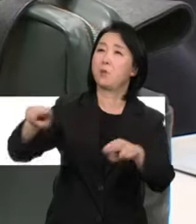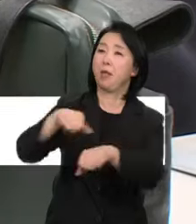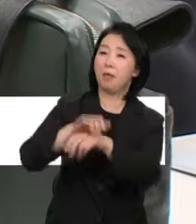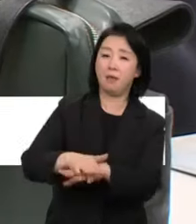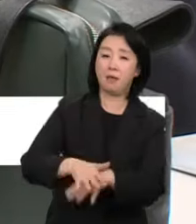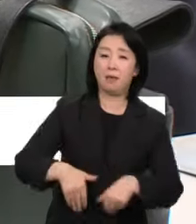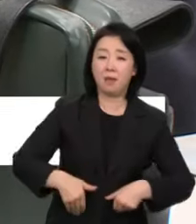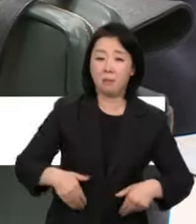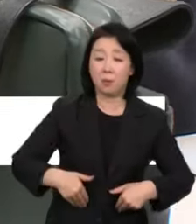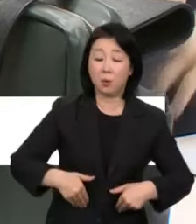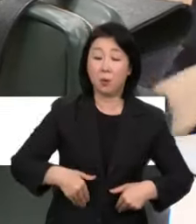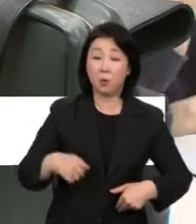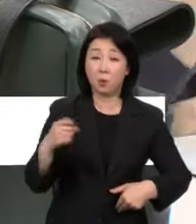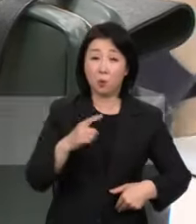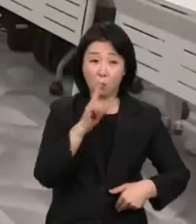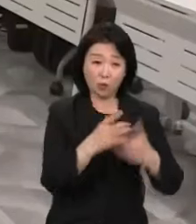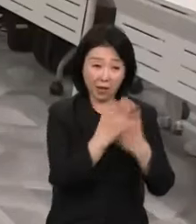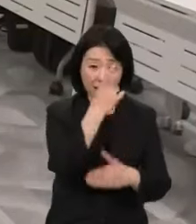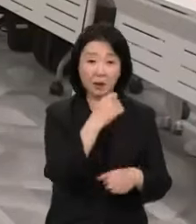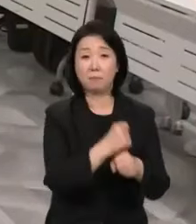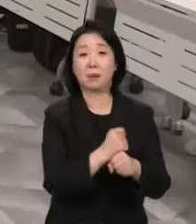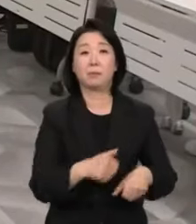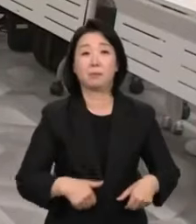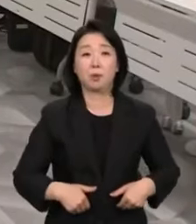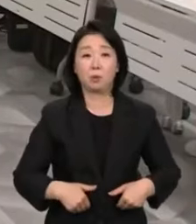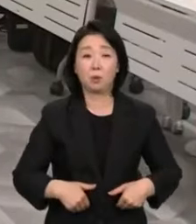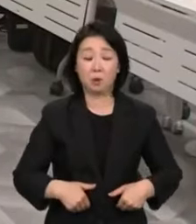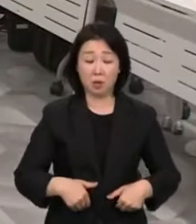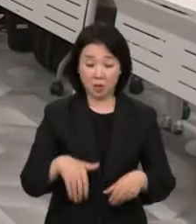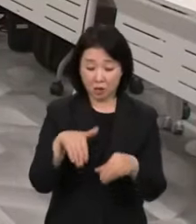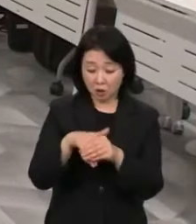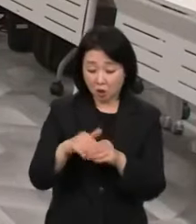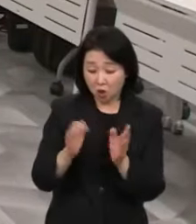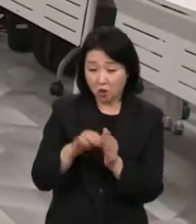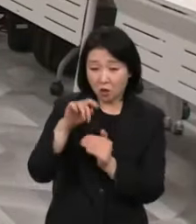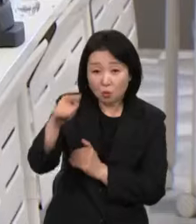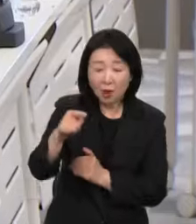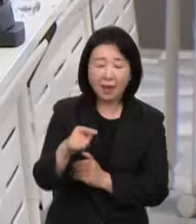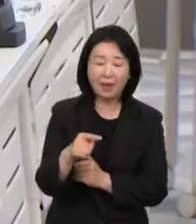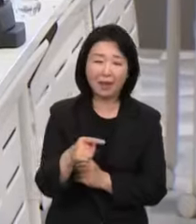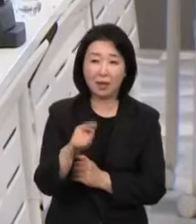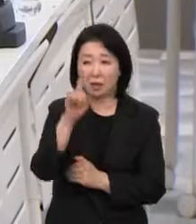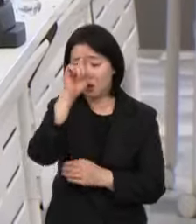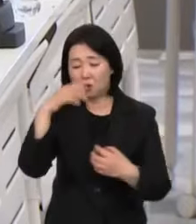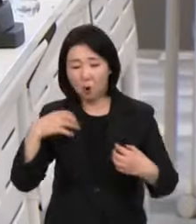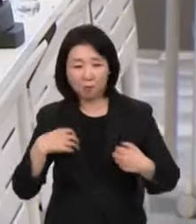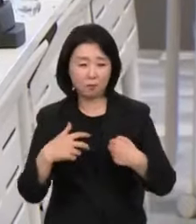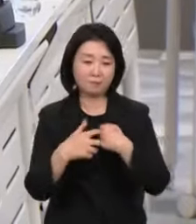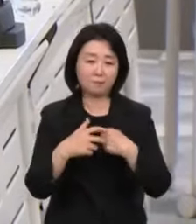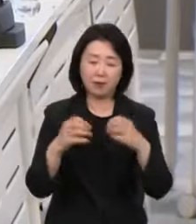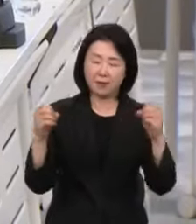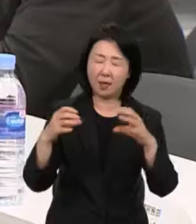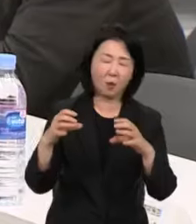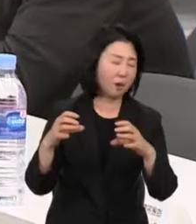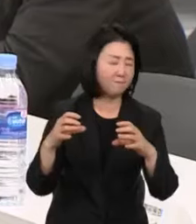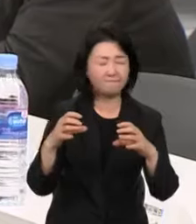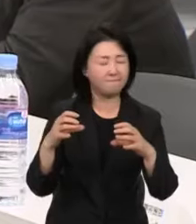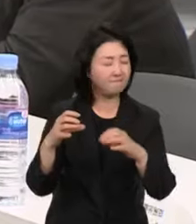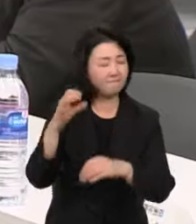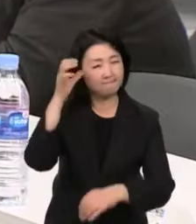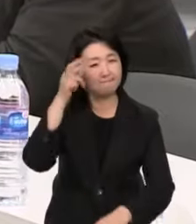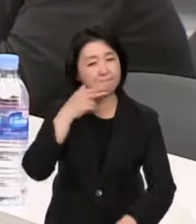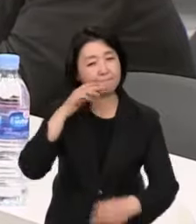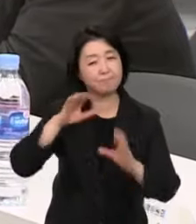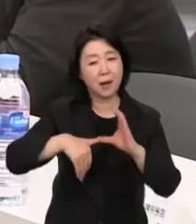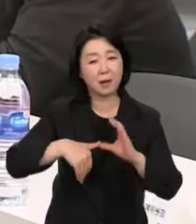더 목소리를 모으겠다고 했습니다. 하지만 총선이 끝나도 의정 대화의 진전은 당분간 기대하기 어려울 것으로